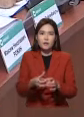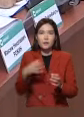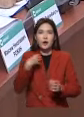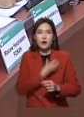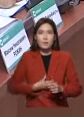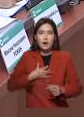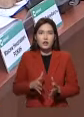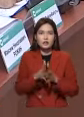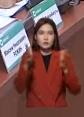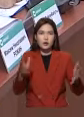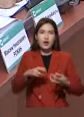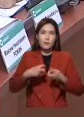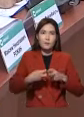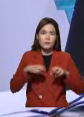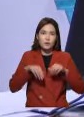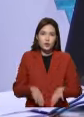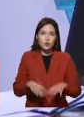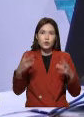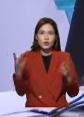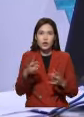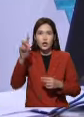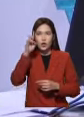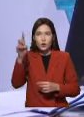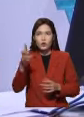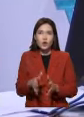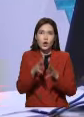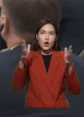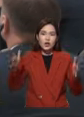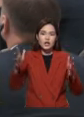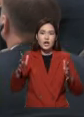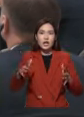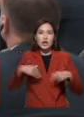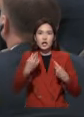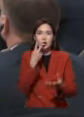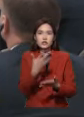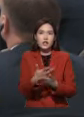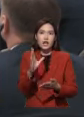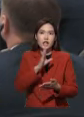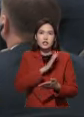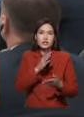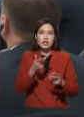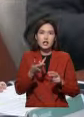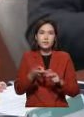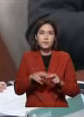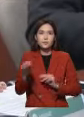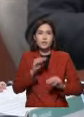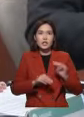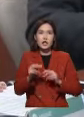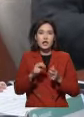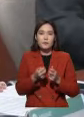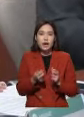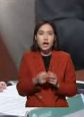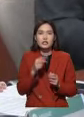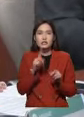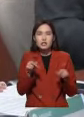зор мәселені шешу үшін өзімізге біз үлкен жауапкершілік алып отырмыз. Бұл ретте ойын бизнесі және лотерея бизнесі мәселесі